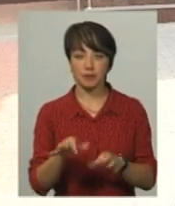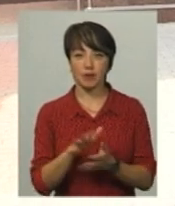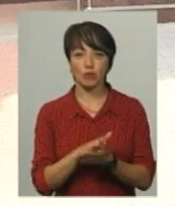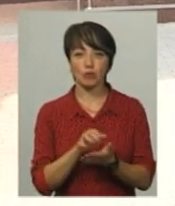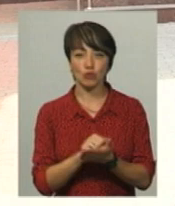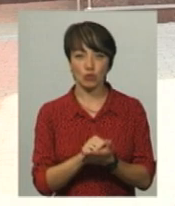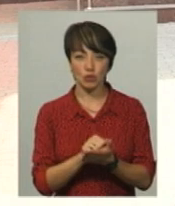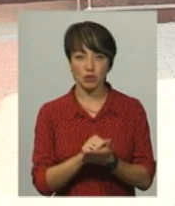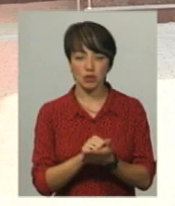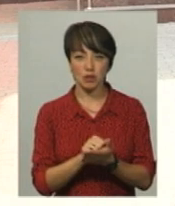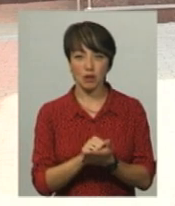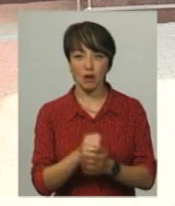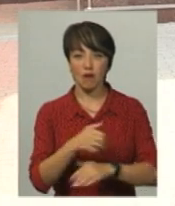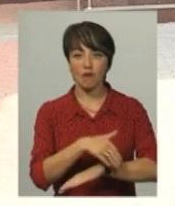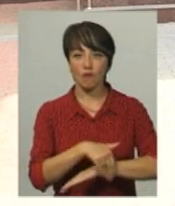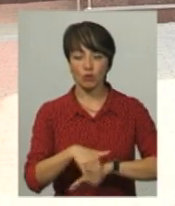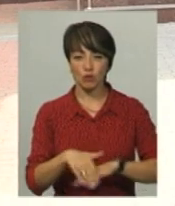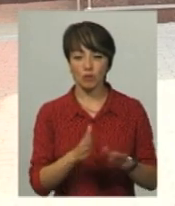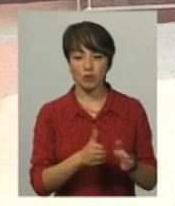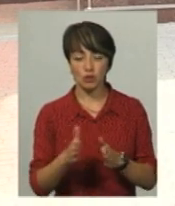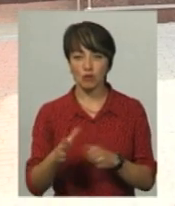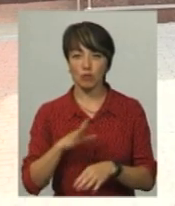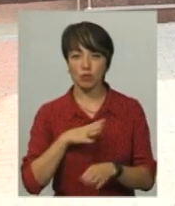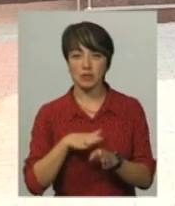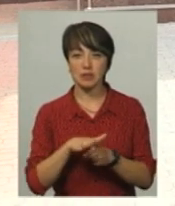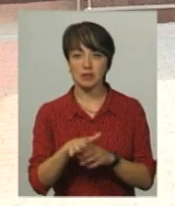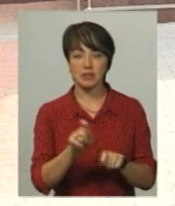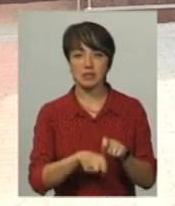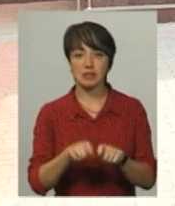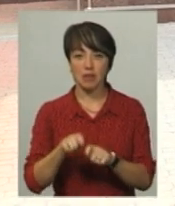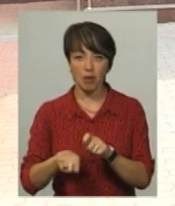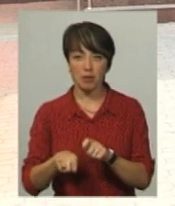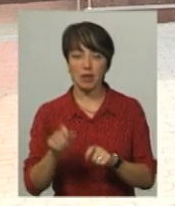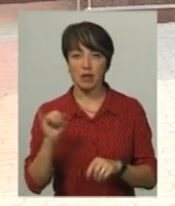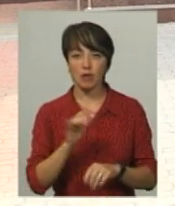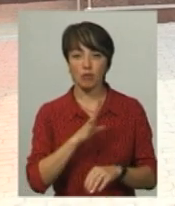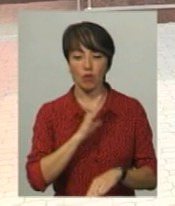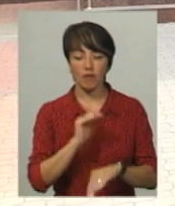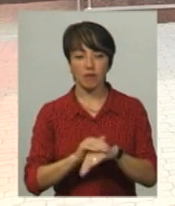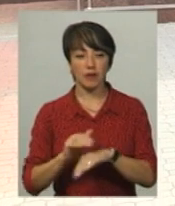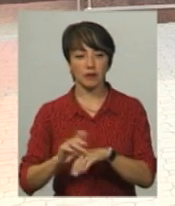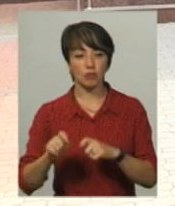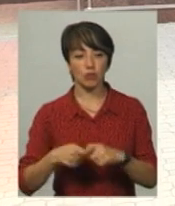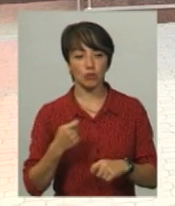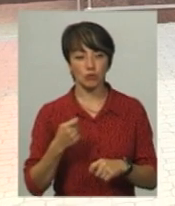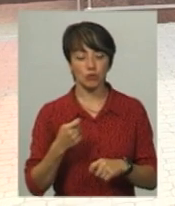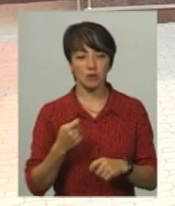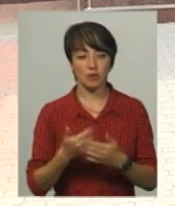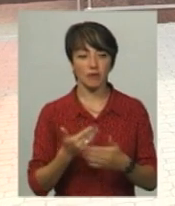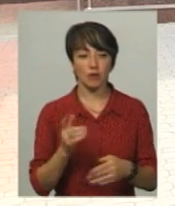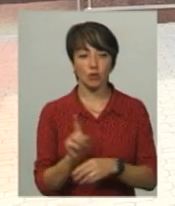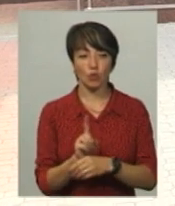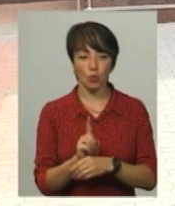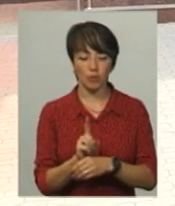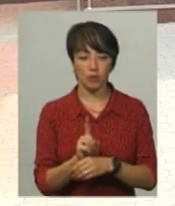пошкодження вулично-шляхової мережі. Саме були здійснені заміри і було виявлені відхилення від норм